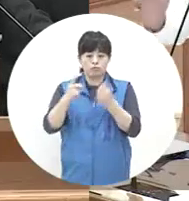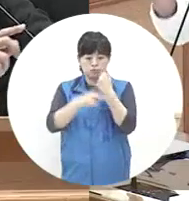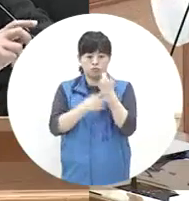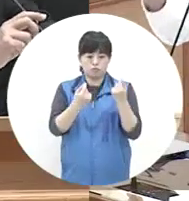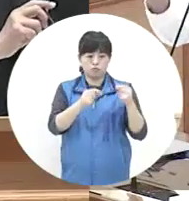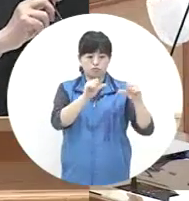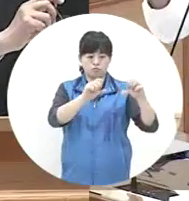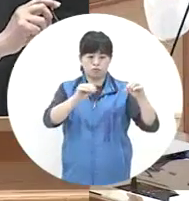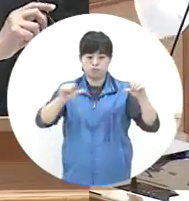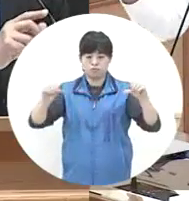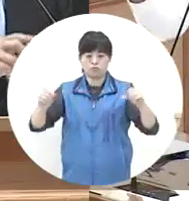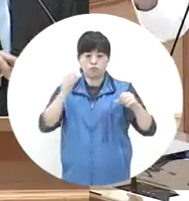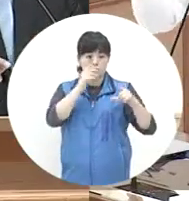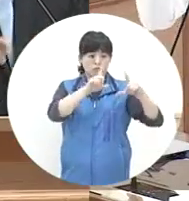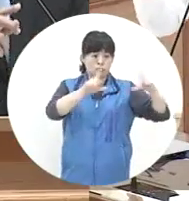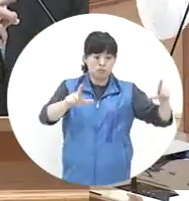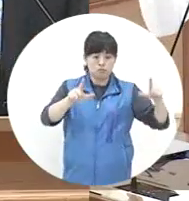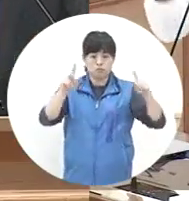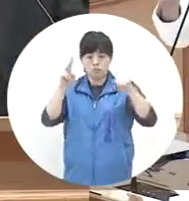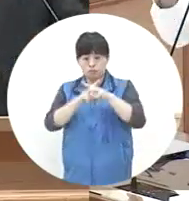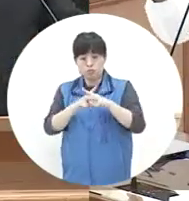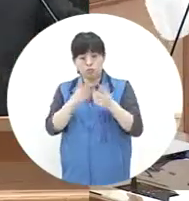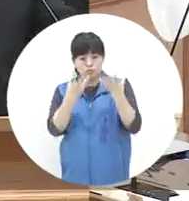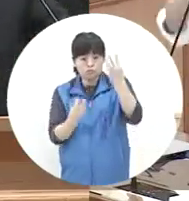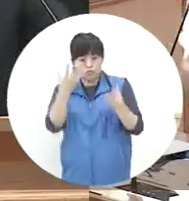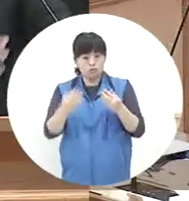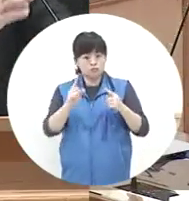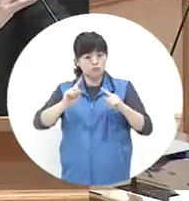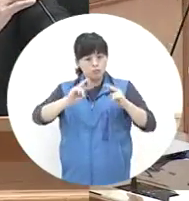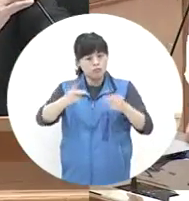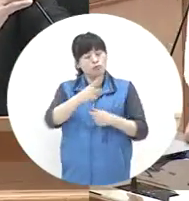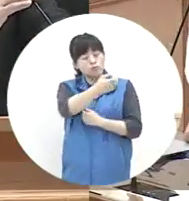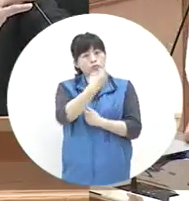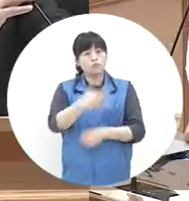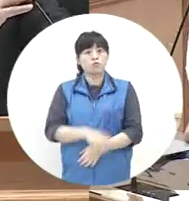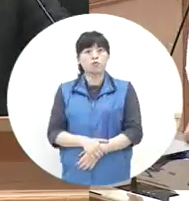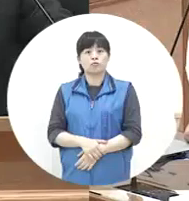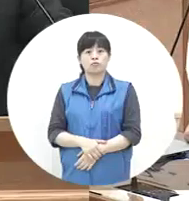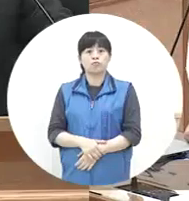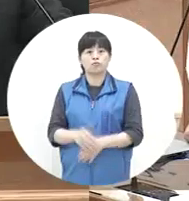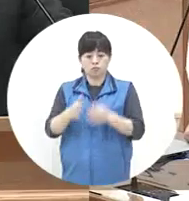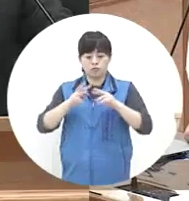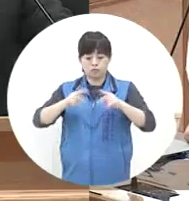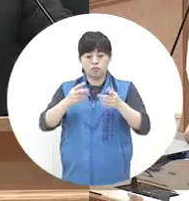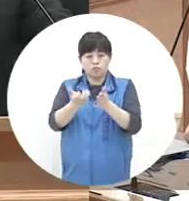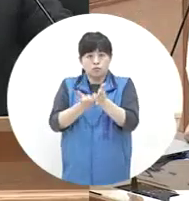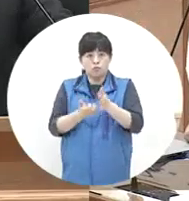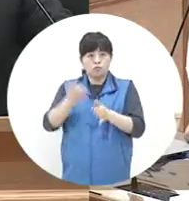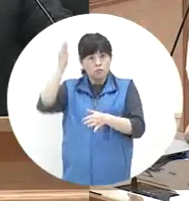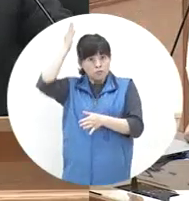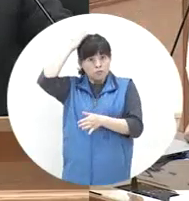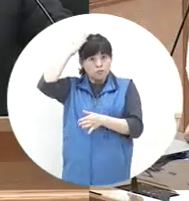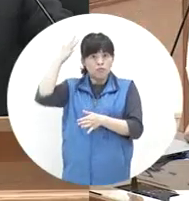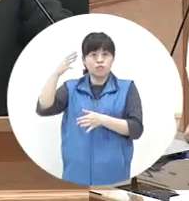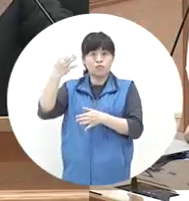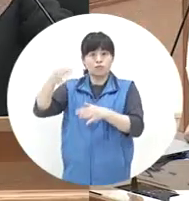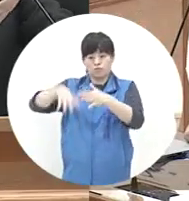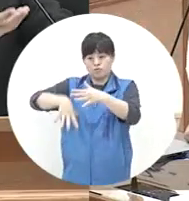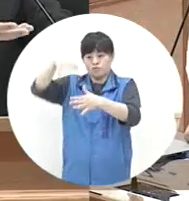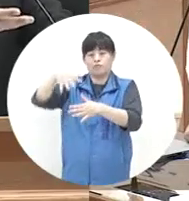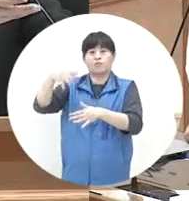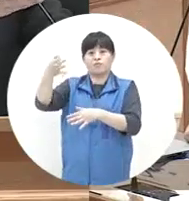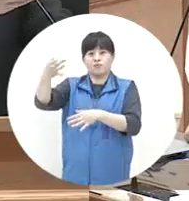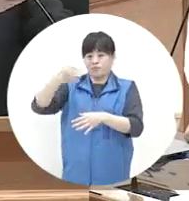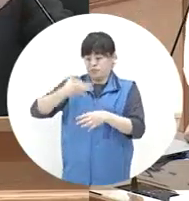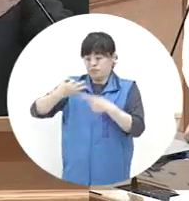那未来大里小里人口怎么样改？你要跟我讲怎么改？ 我要改之前哈， 源头的水库给我水，我